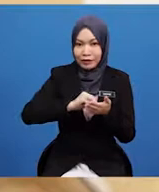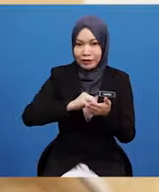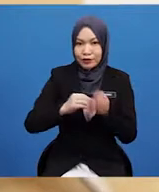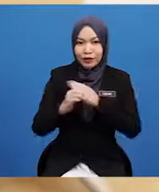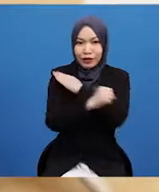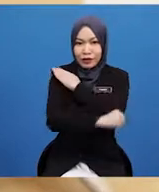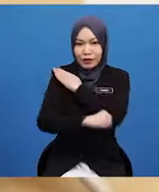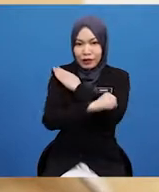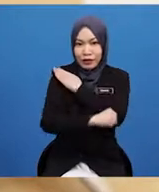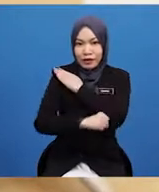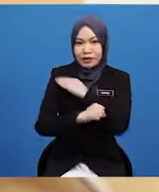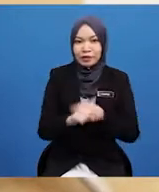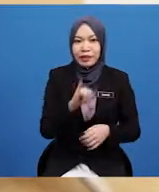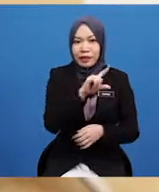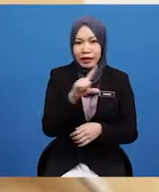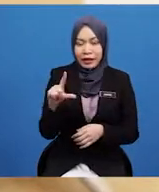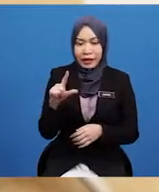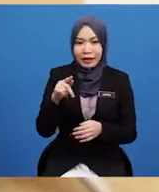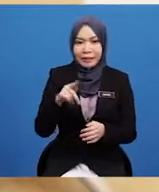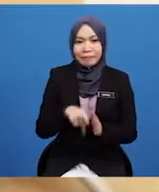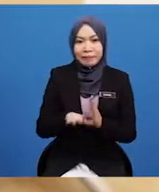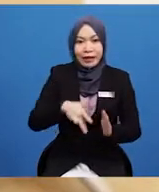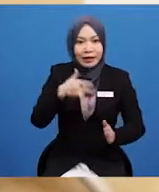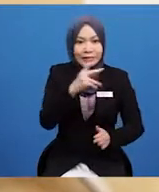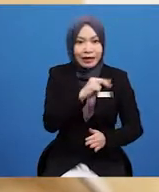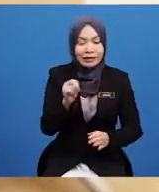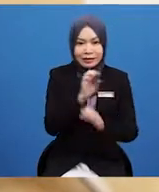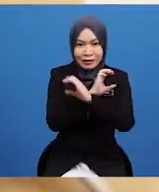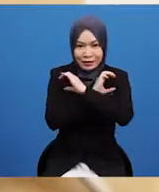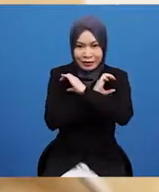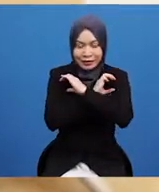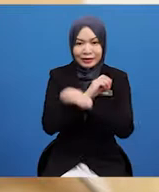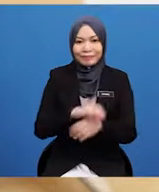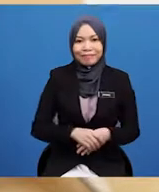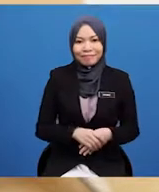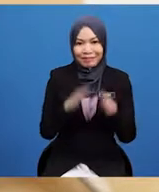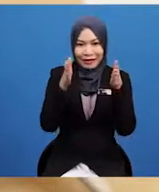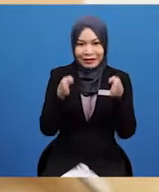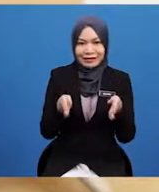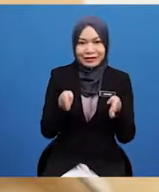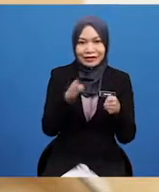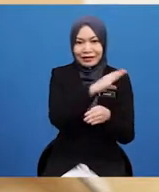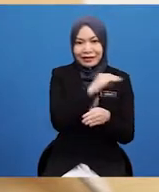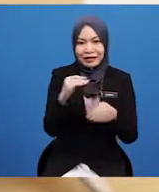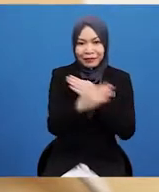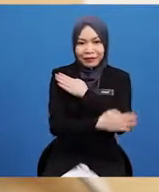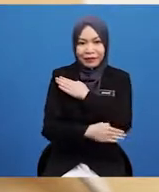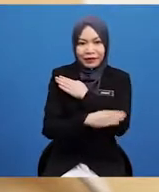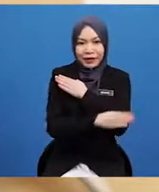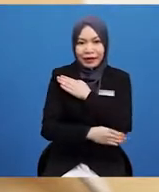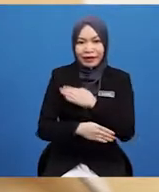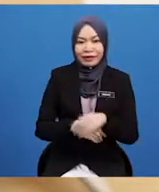ialah perasaan cinta akan bangsa dan negara yang membawa kepada membebaskan tanah